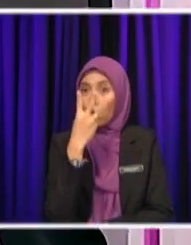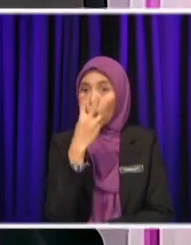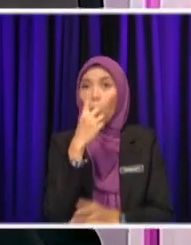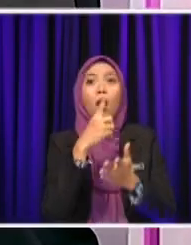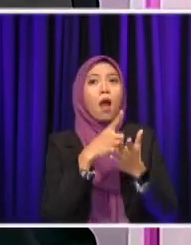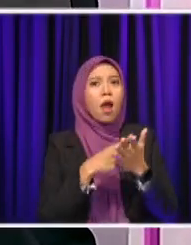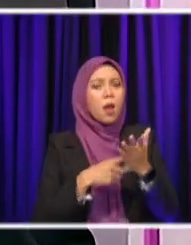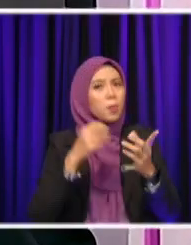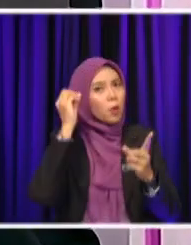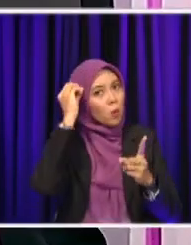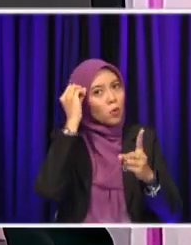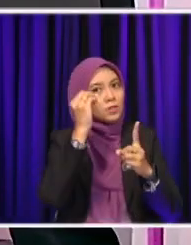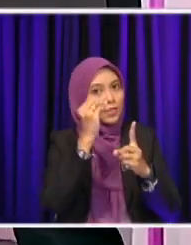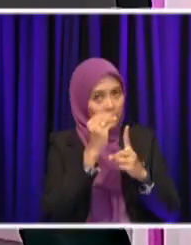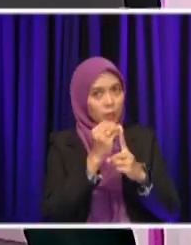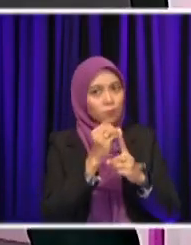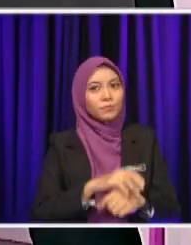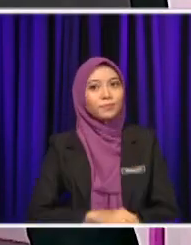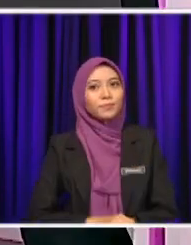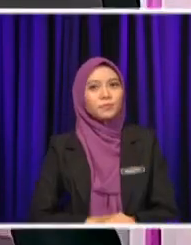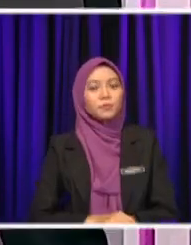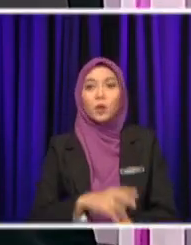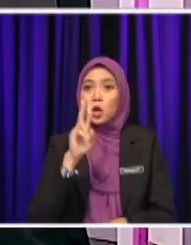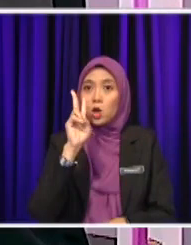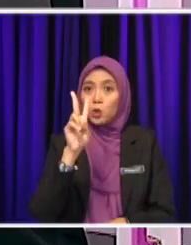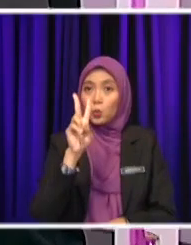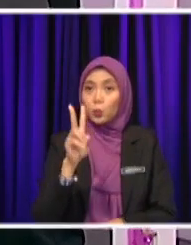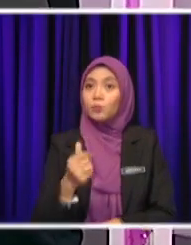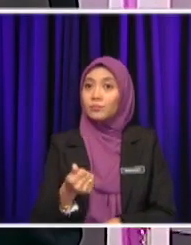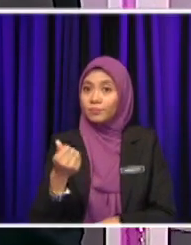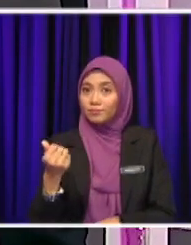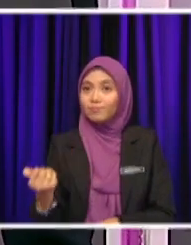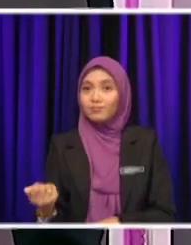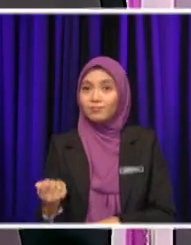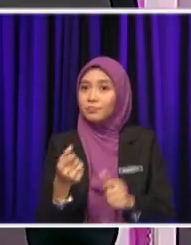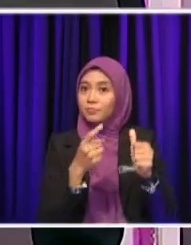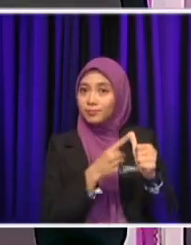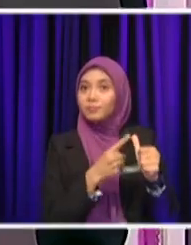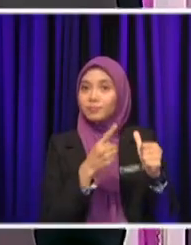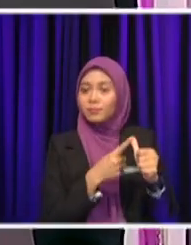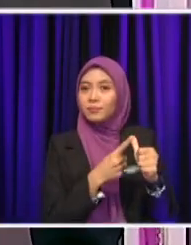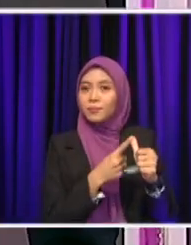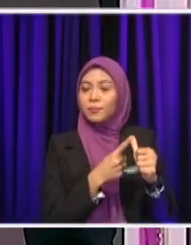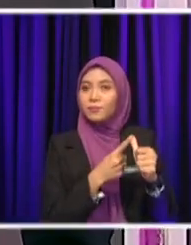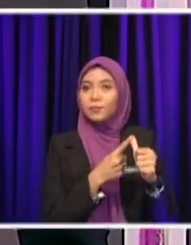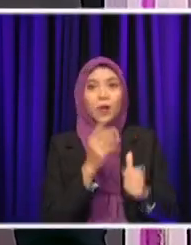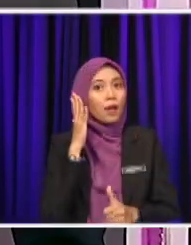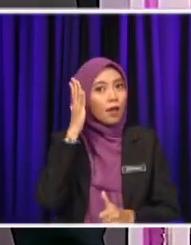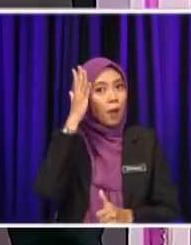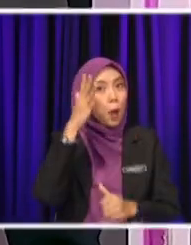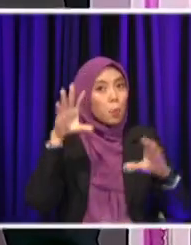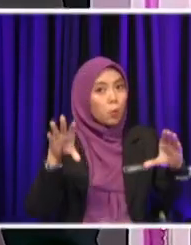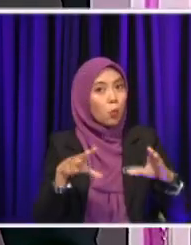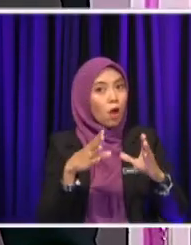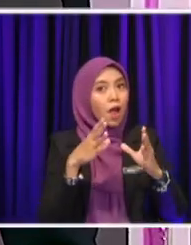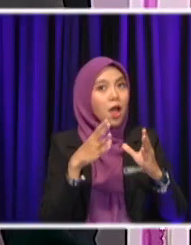pembelajaran kita pada hari ini. Aiman akan belajar berkenaan dengan dua benda hari ini. Okey, yang pertama Aiman akan buat dia punya